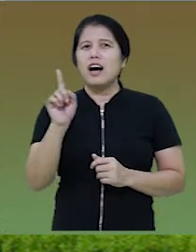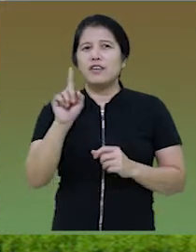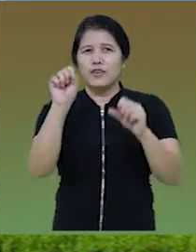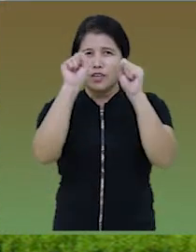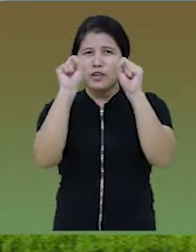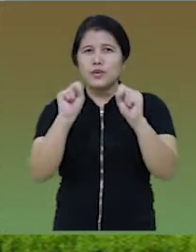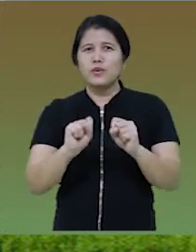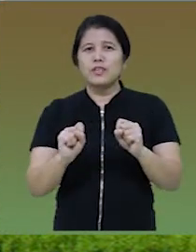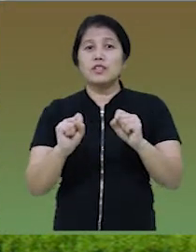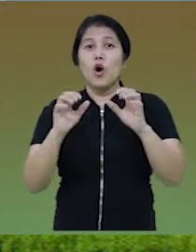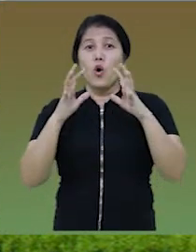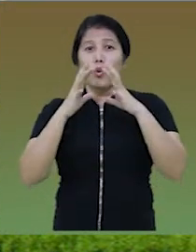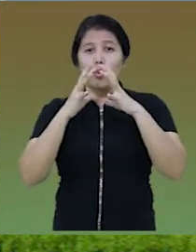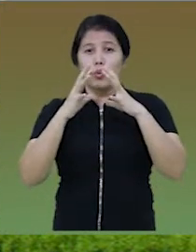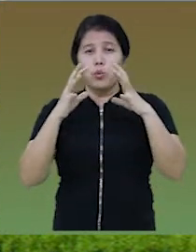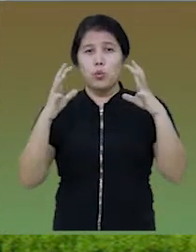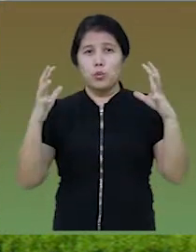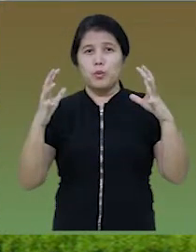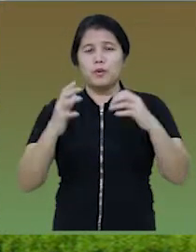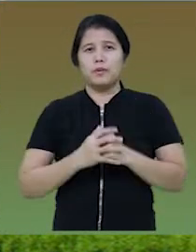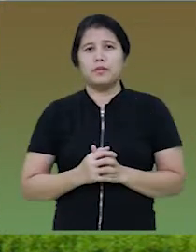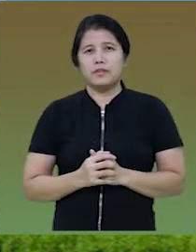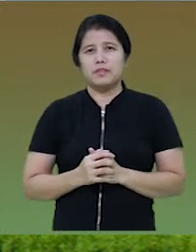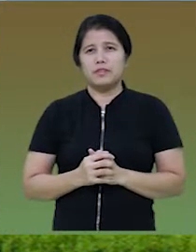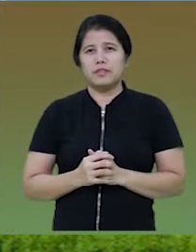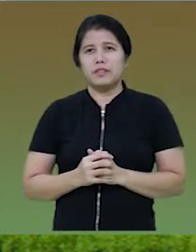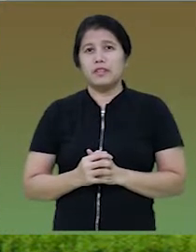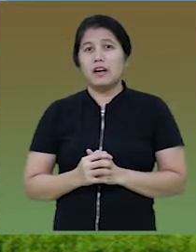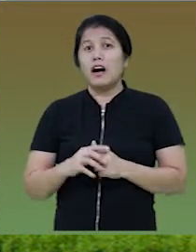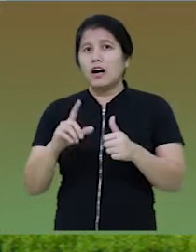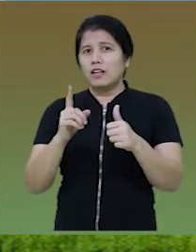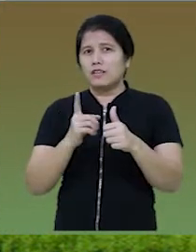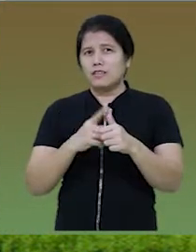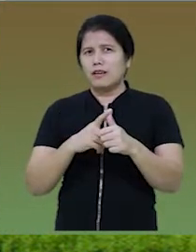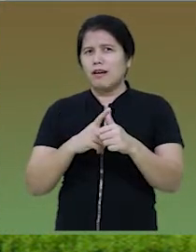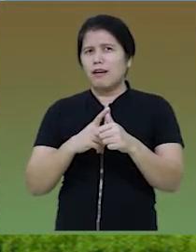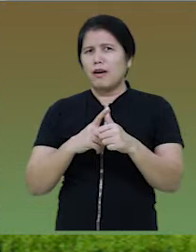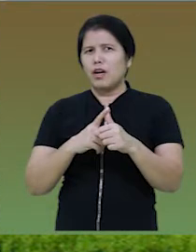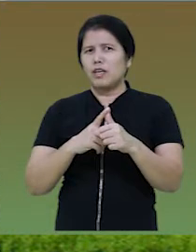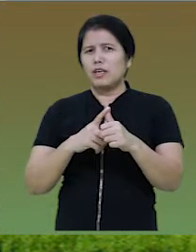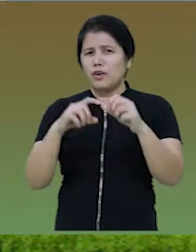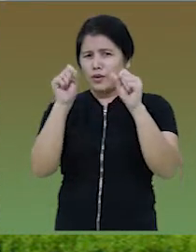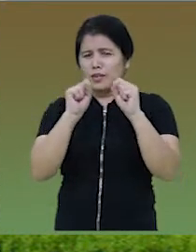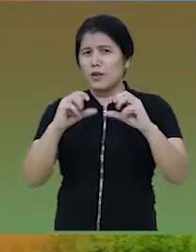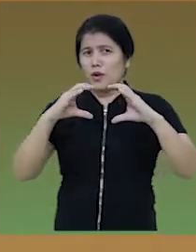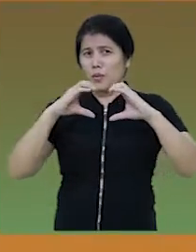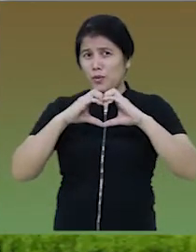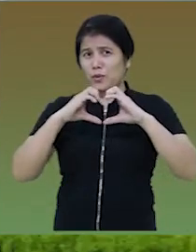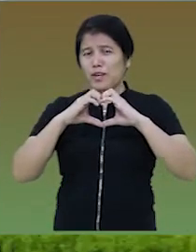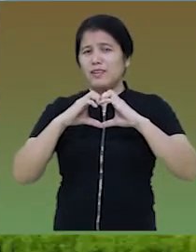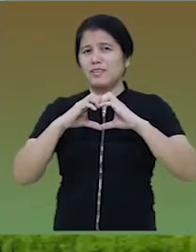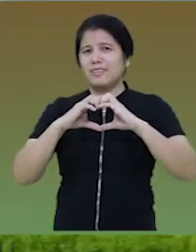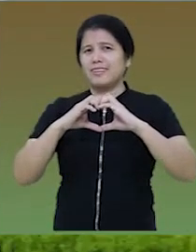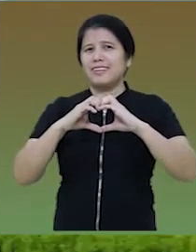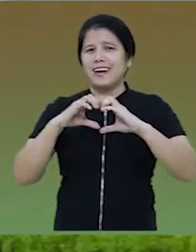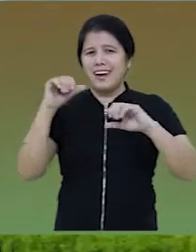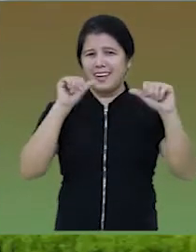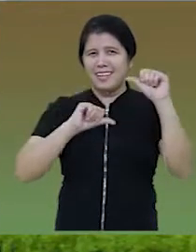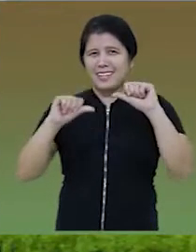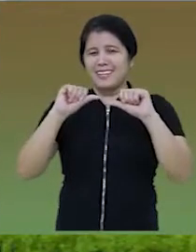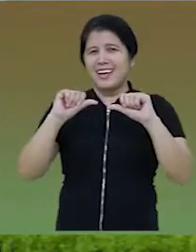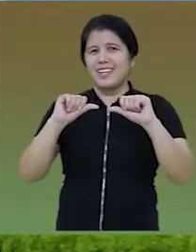Ano ang hugis ng lobo? Ang hugis ng unang lobo ay puso. Scientific siya!